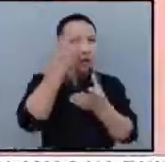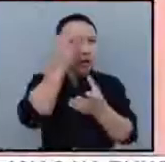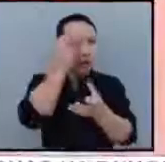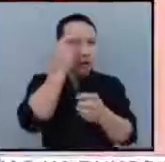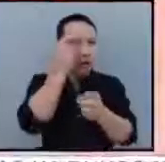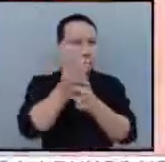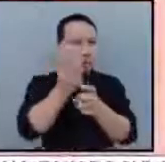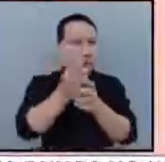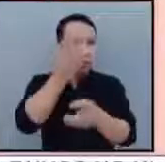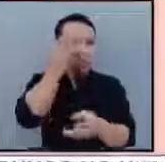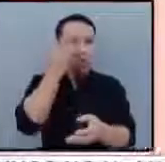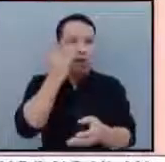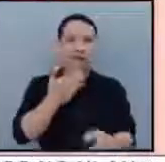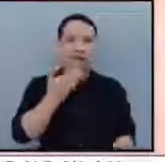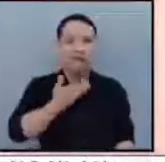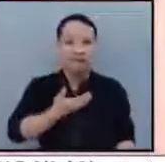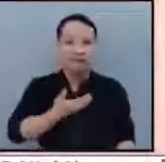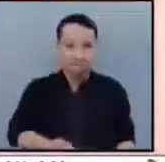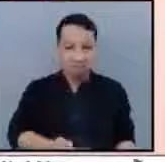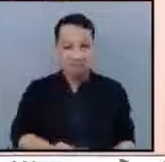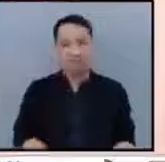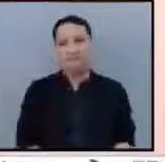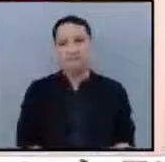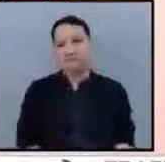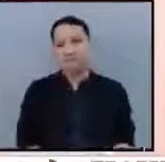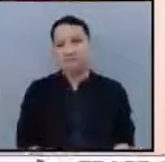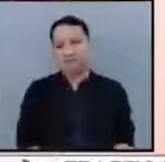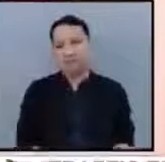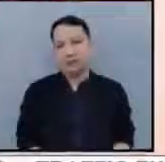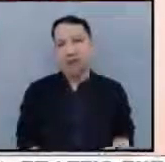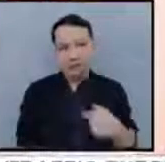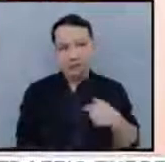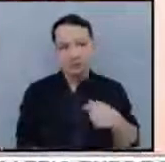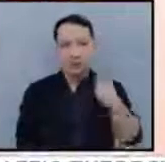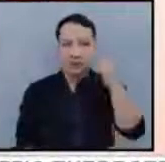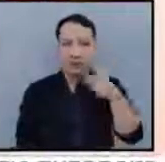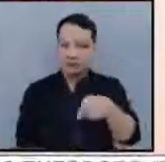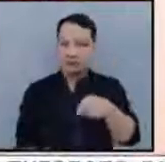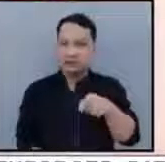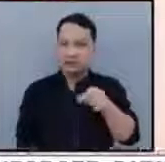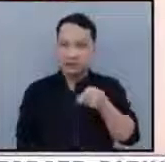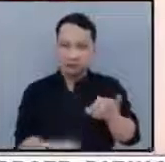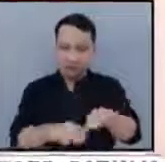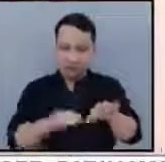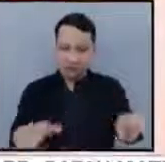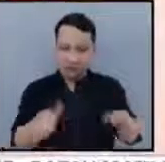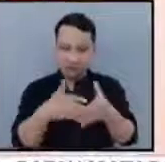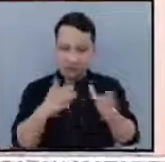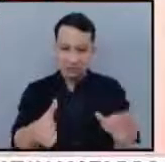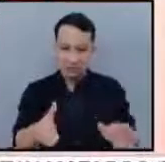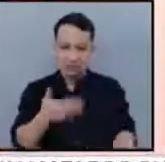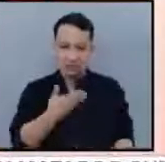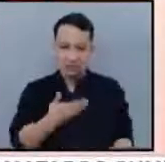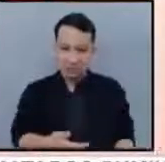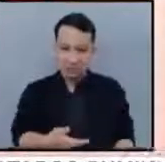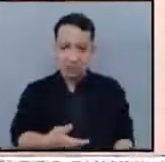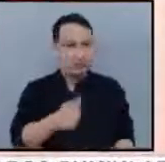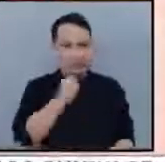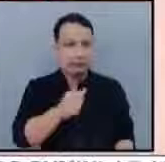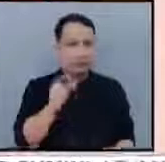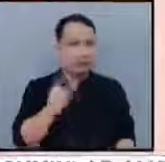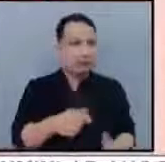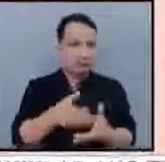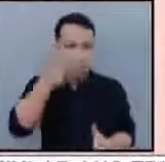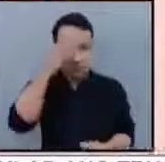understood na kung gutom yung mga kabataan, hindi talaga sila matututo. So, we have this school-initiated